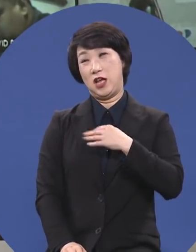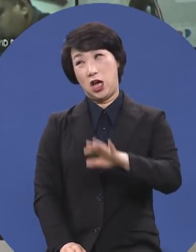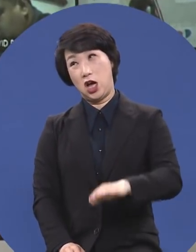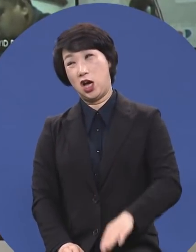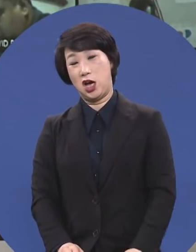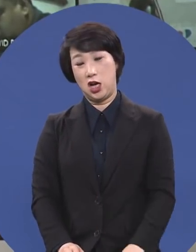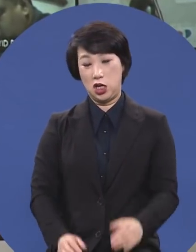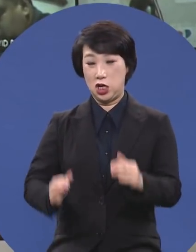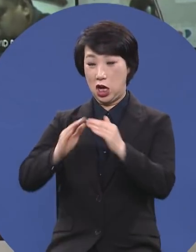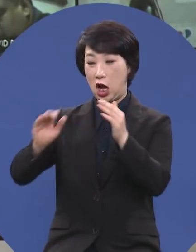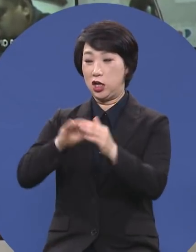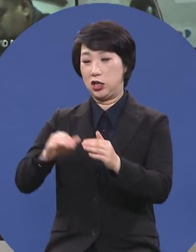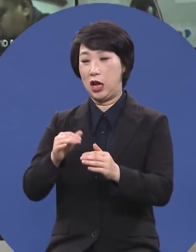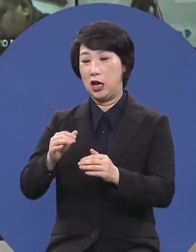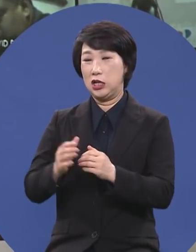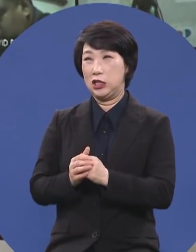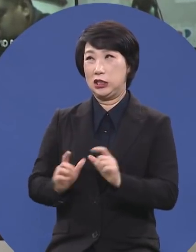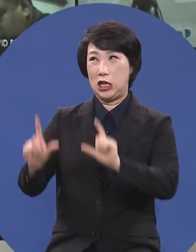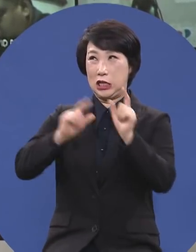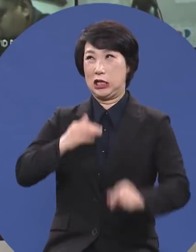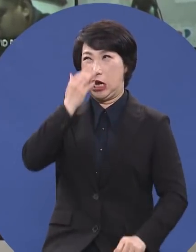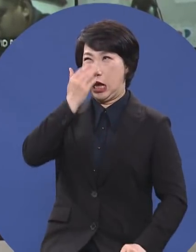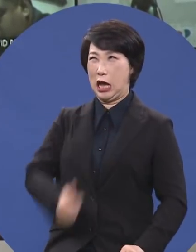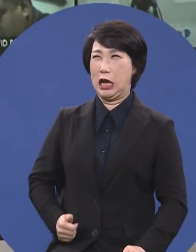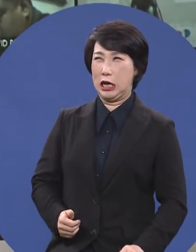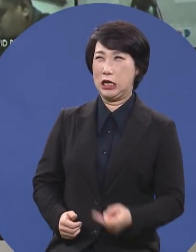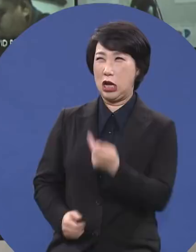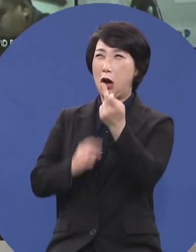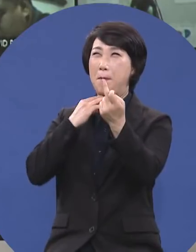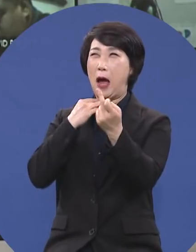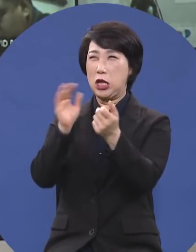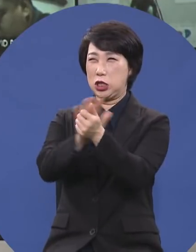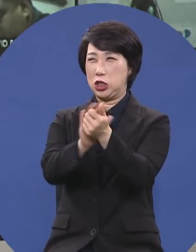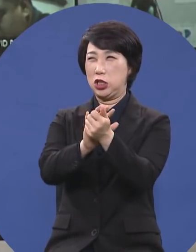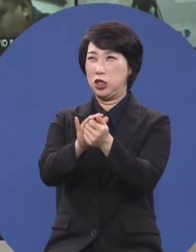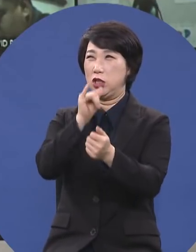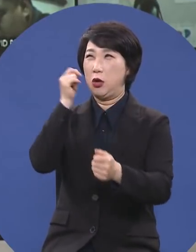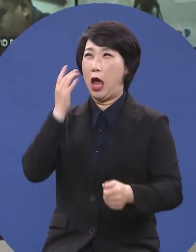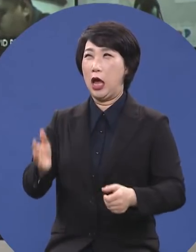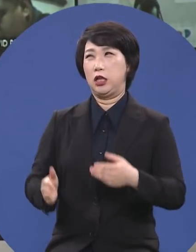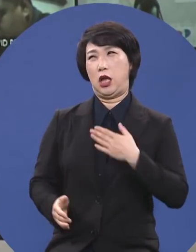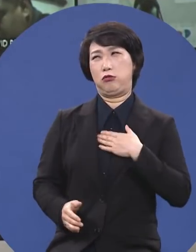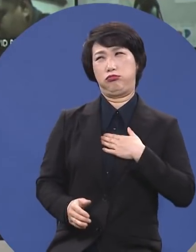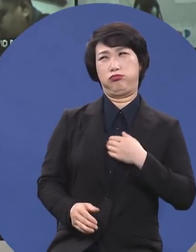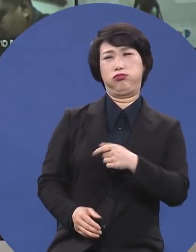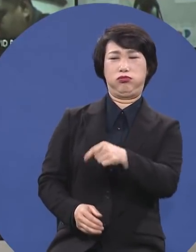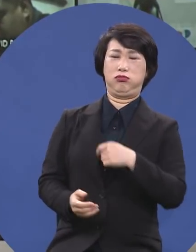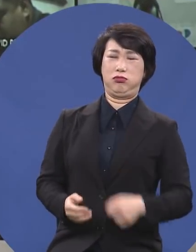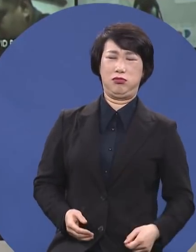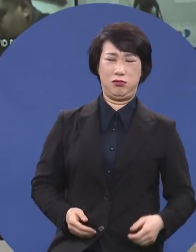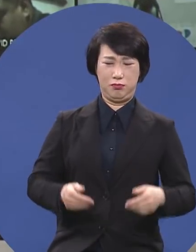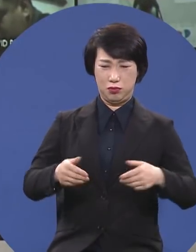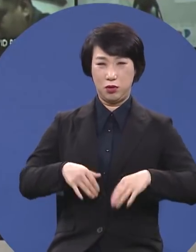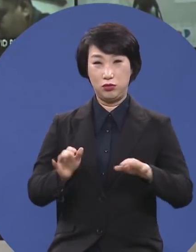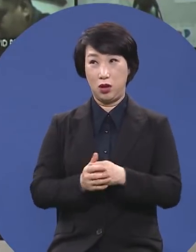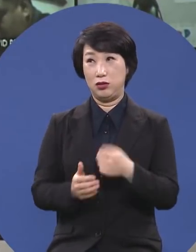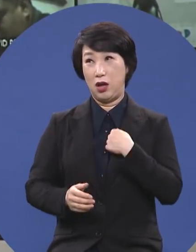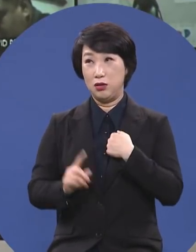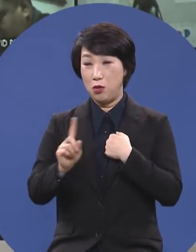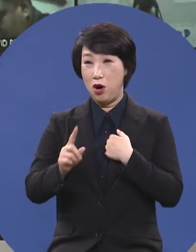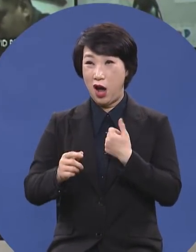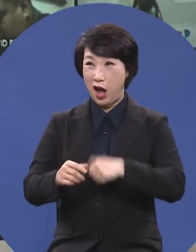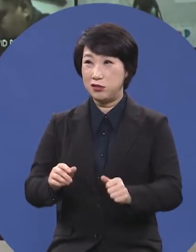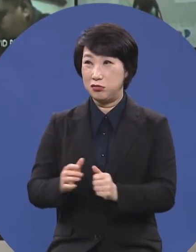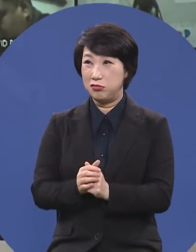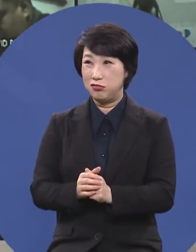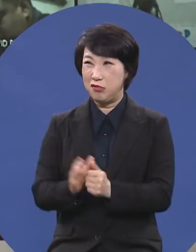이 집에서 살기 지긋지긋합니다. 형만 아들입니까? 나도 아들입니다. 근데 나는 아들